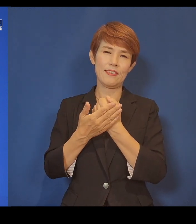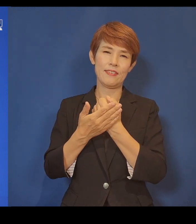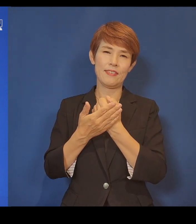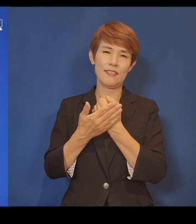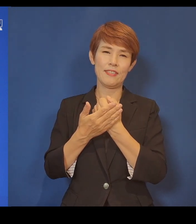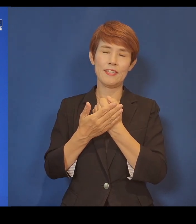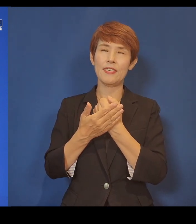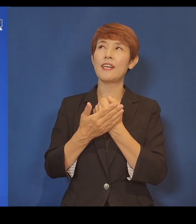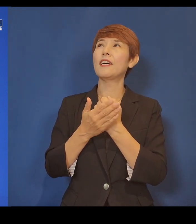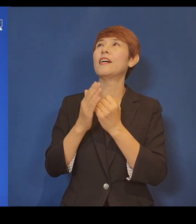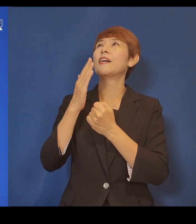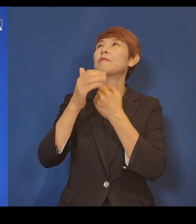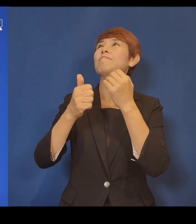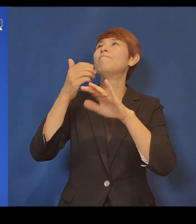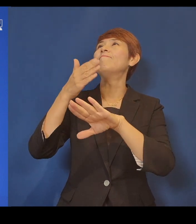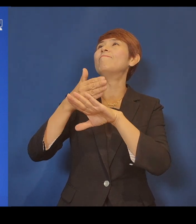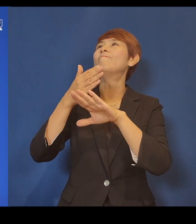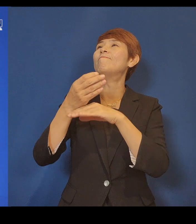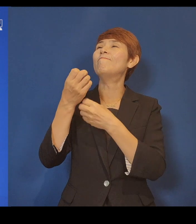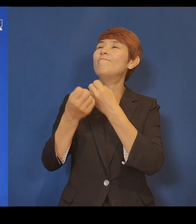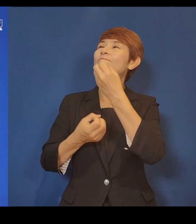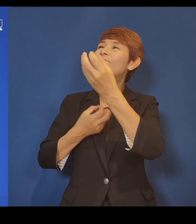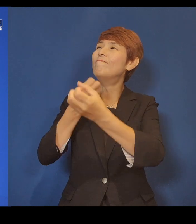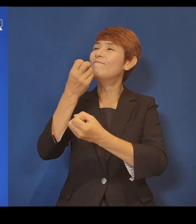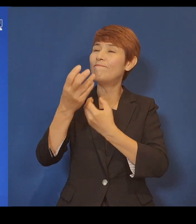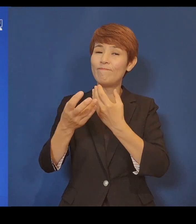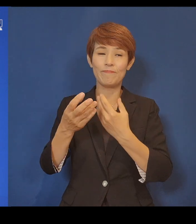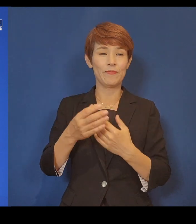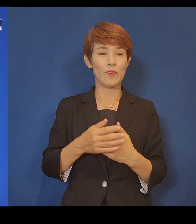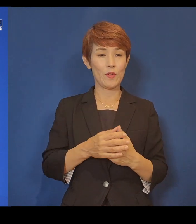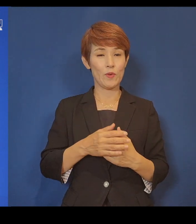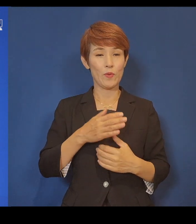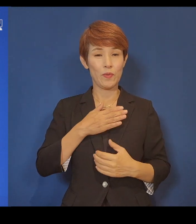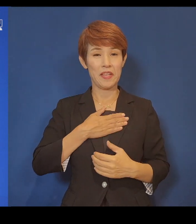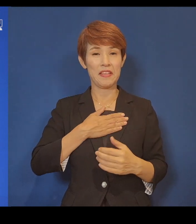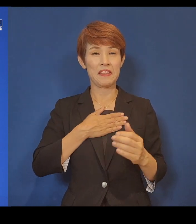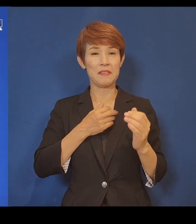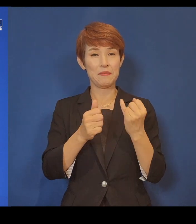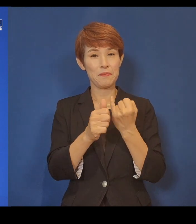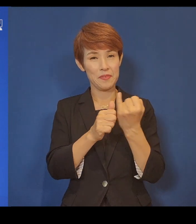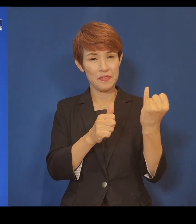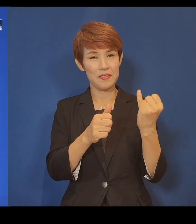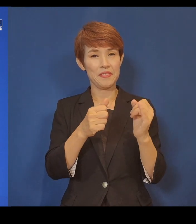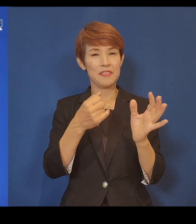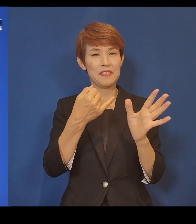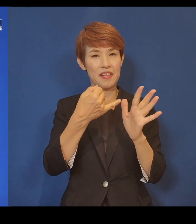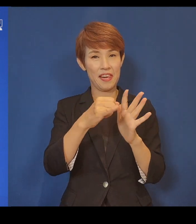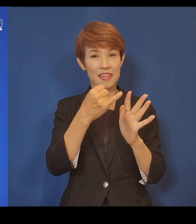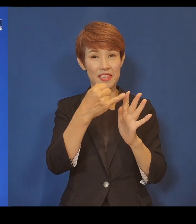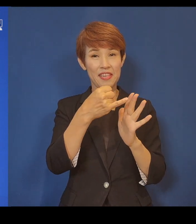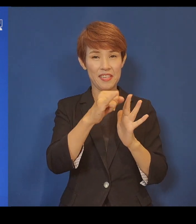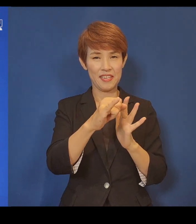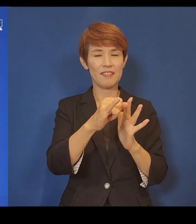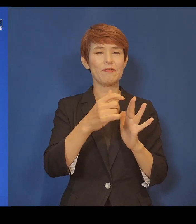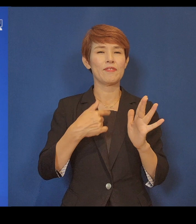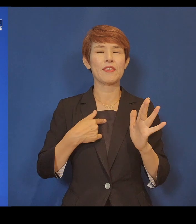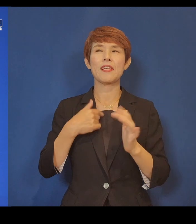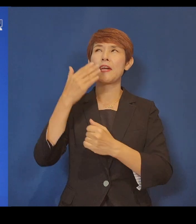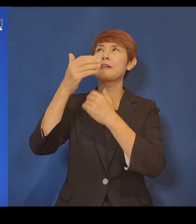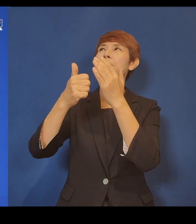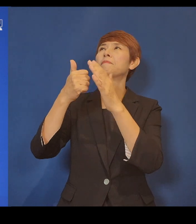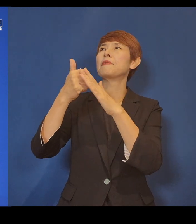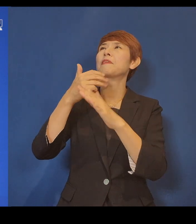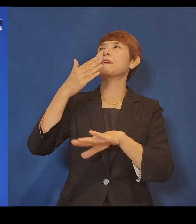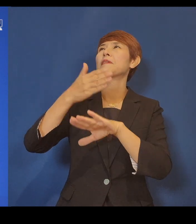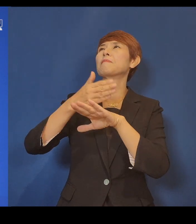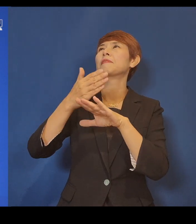은혜를 먼저 고백을 했어요. 그리고 제 아내 첫째, 둘째, 셋째 그렇게 하나님 앞에 하나하나